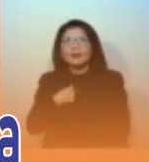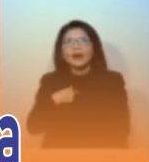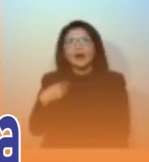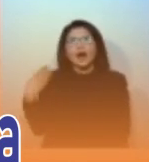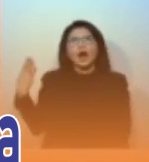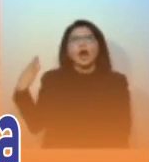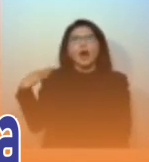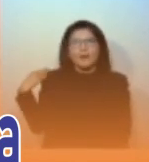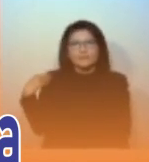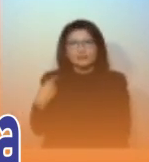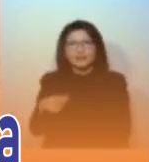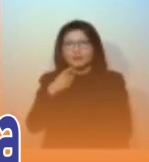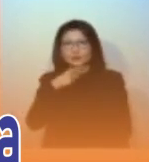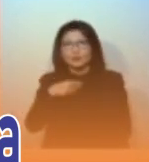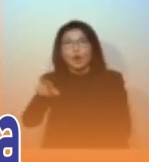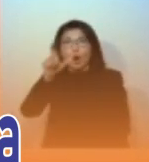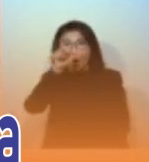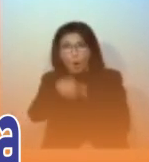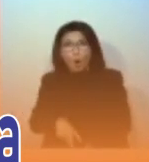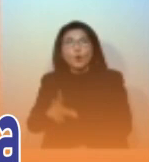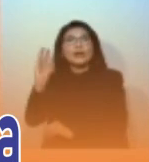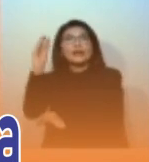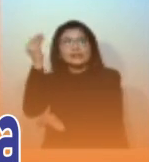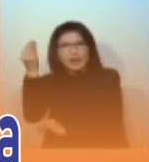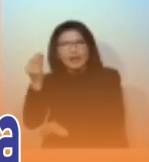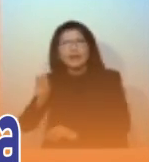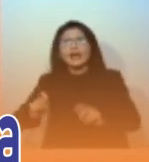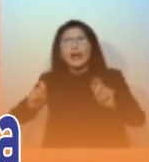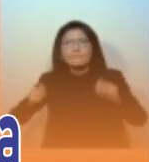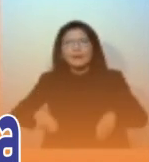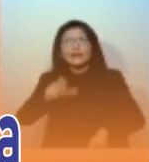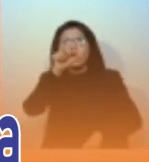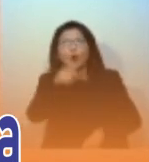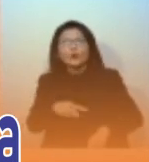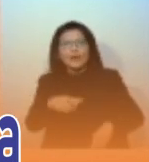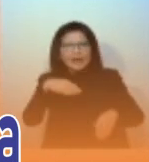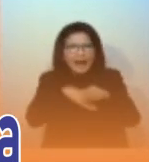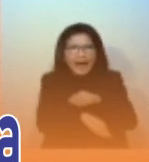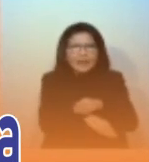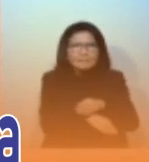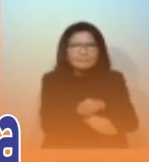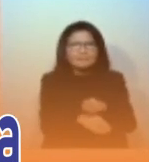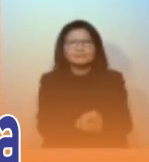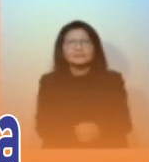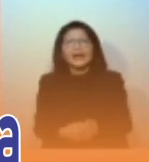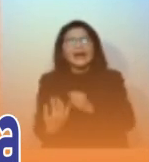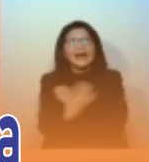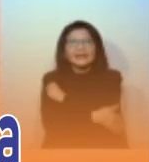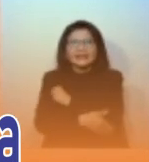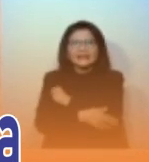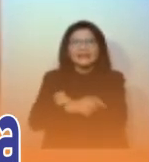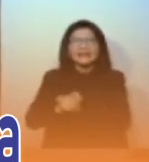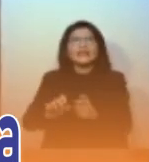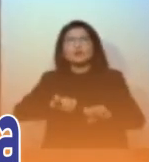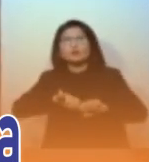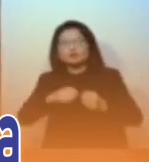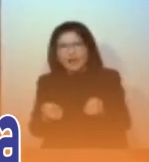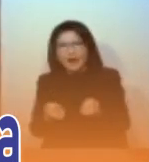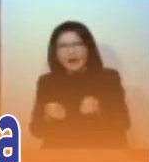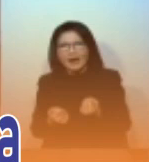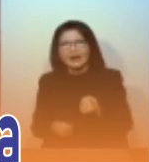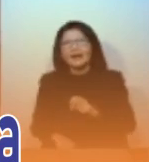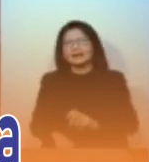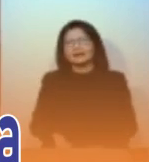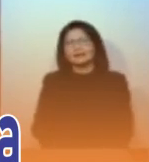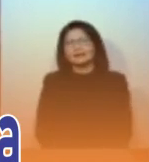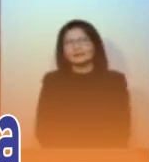bilang, wong yang di Jakarta aja pakai ordal, kenapa kita di bawah tidak boleh pakai ordal? Negeri ini rusak apabila tatanan waktunya itu hilang.